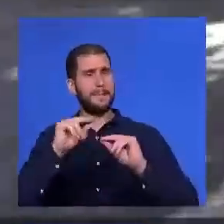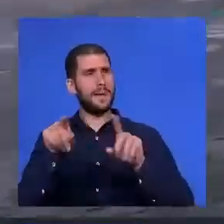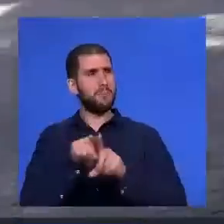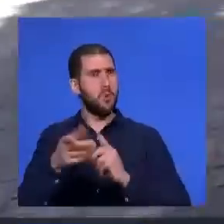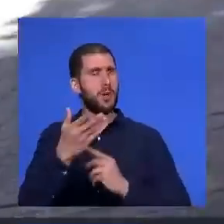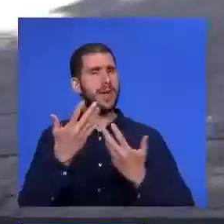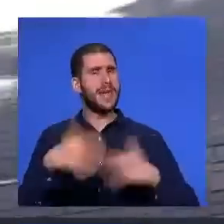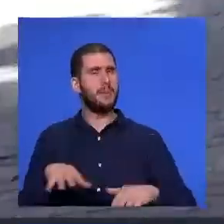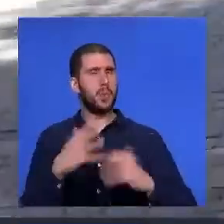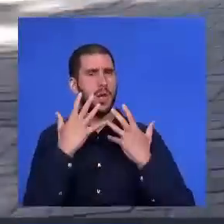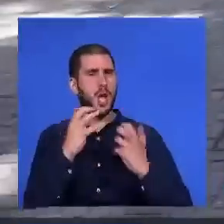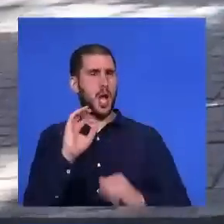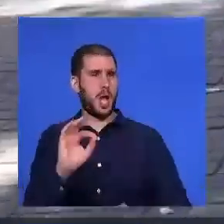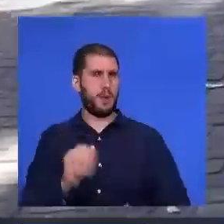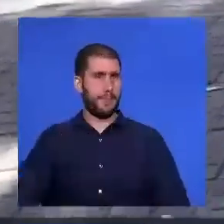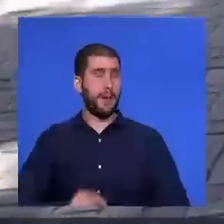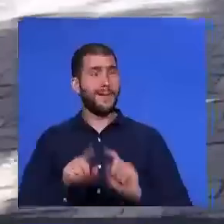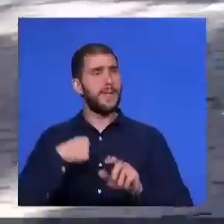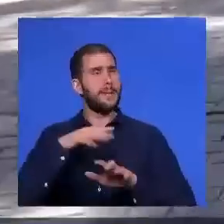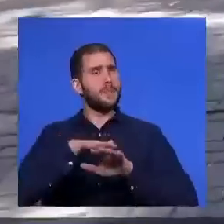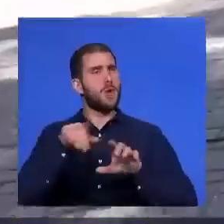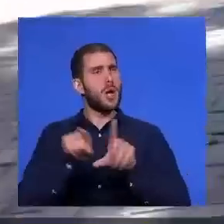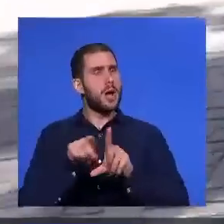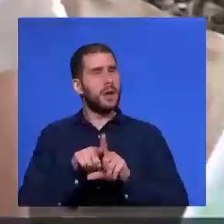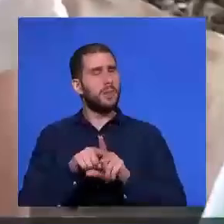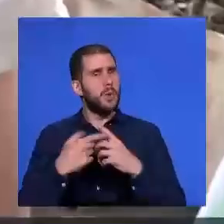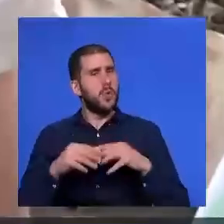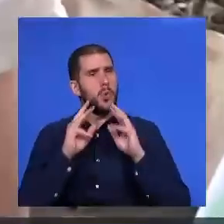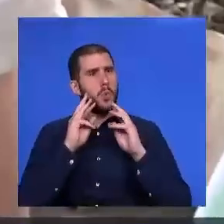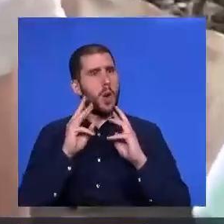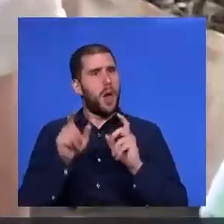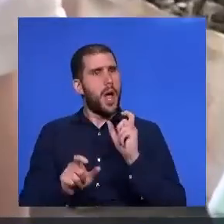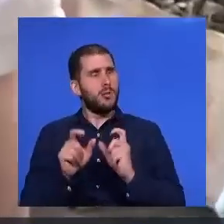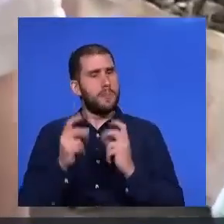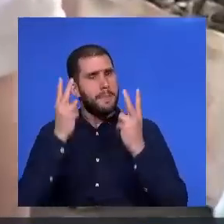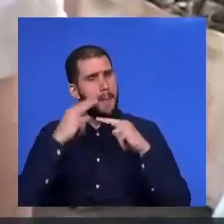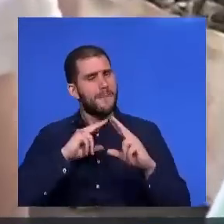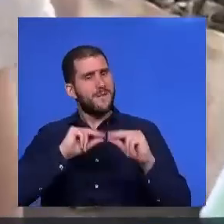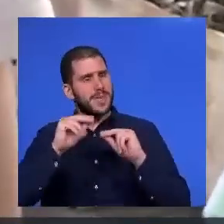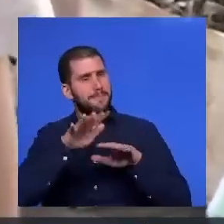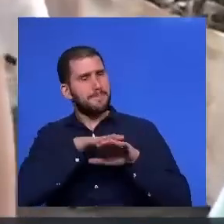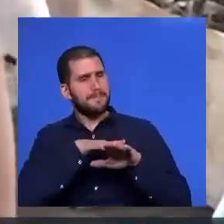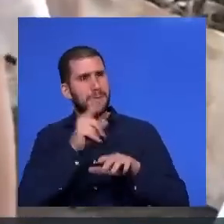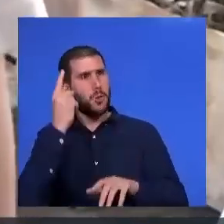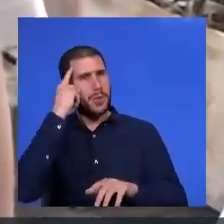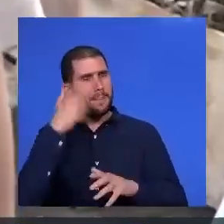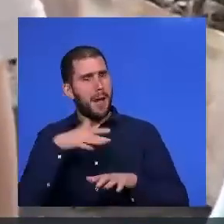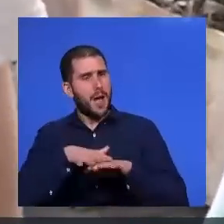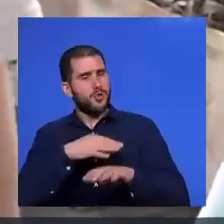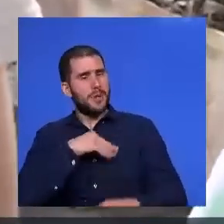שאיבדו את היקר להם מכל. לפעמים אני מרגישה שכאילו, וואו, הם אנשים שהם כאילו מבינים אותי והם יודעים מה אני